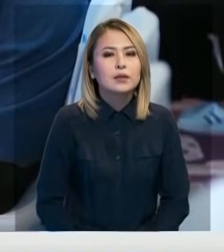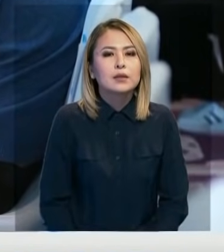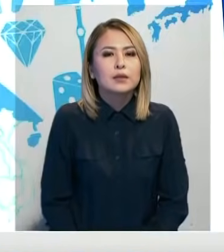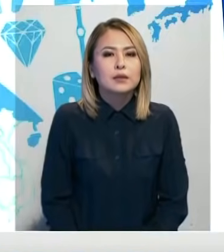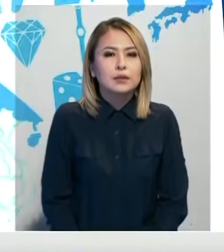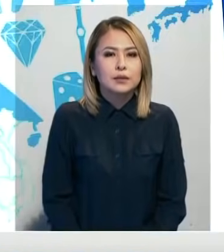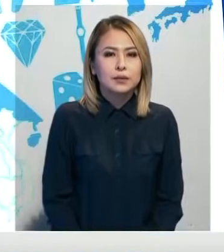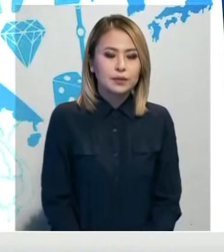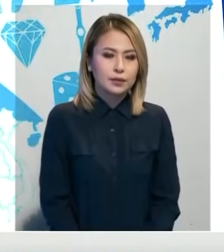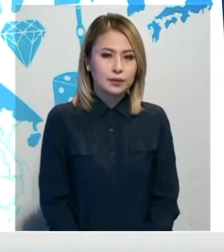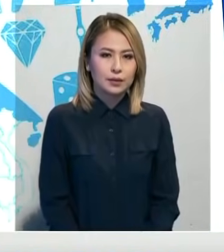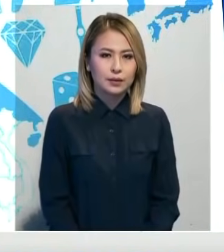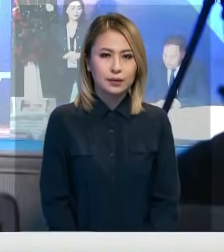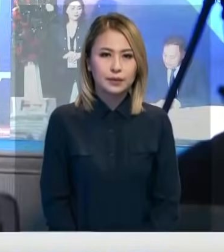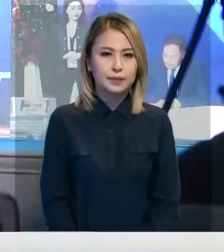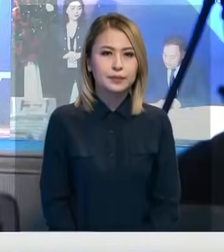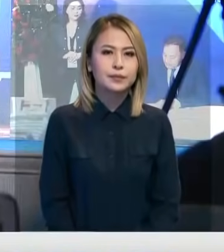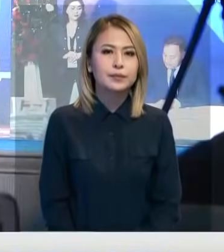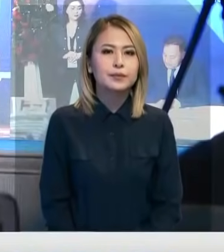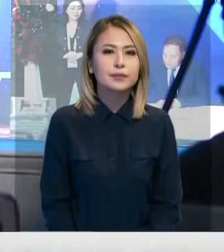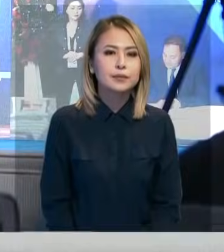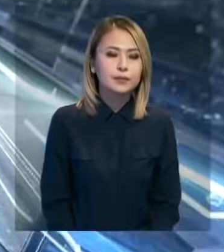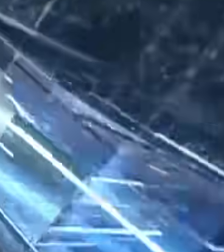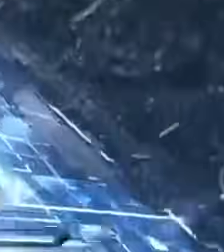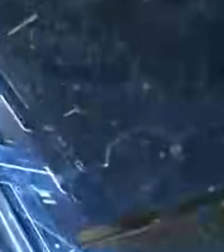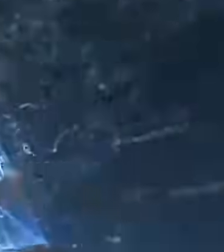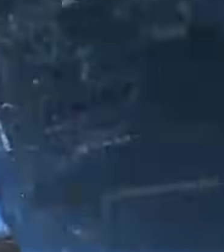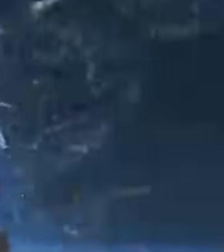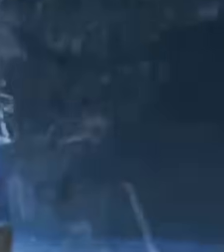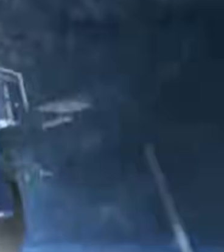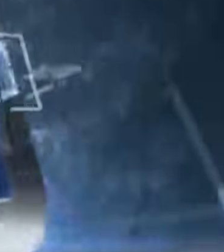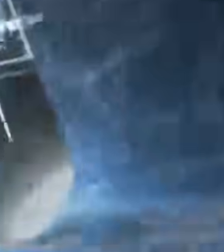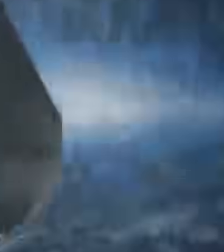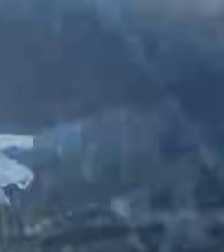Еділқызы, Ботагөз Сырғабаева, Хабар 24, Қытай.